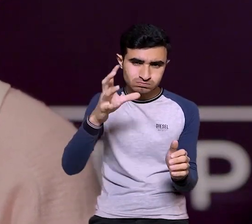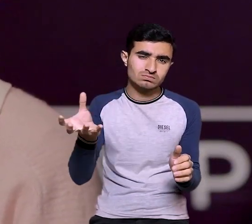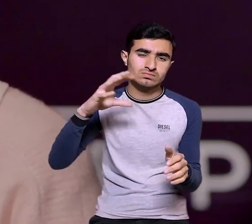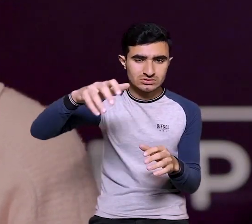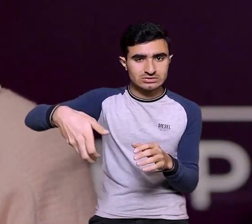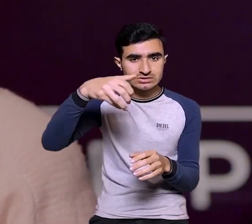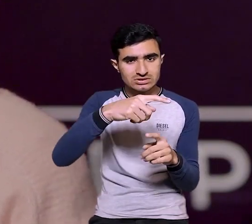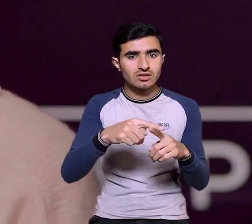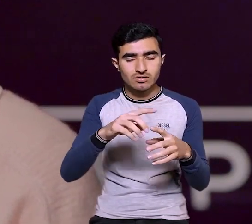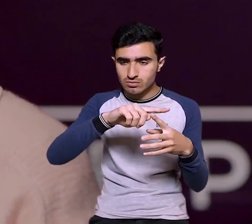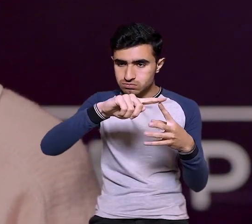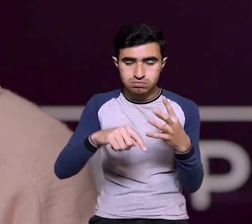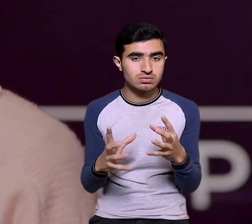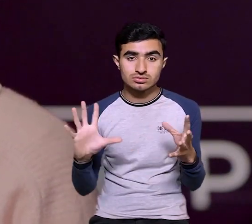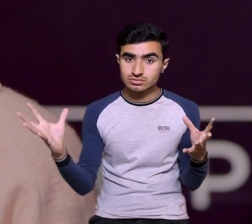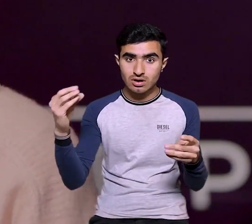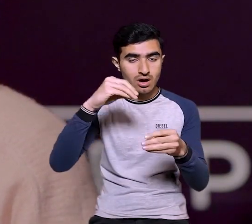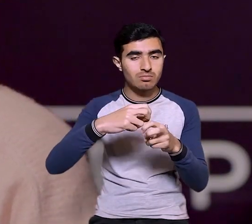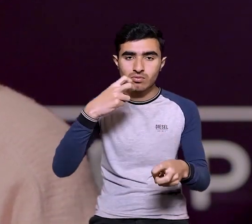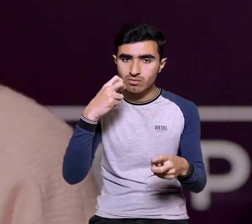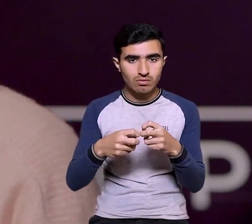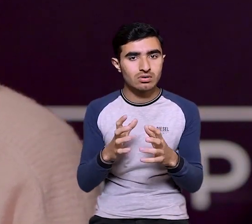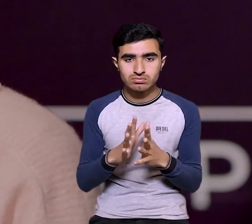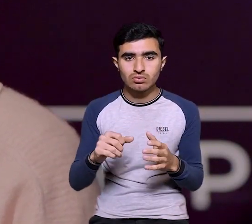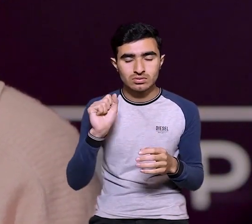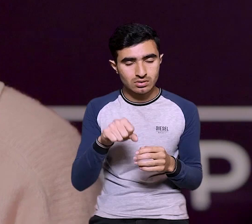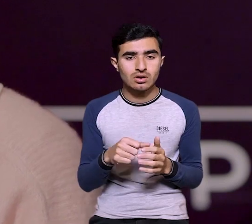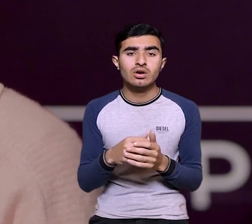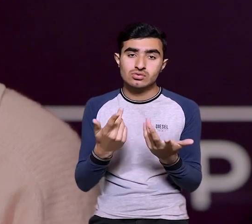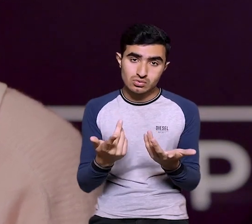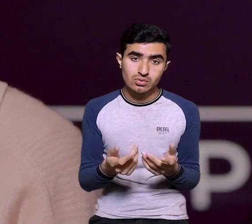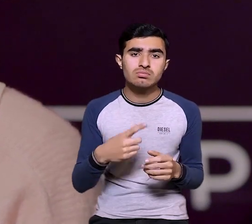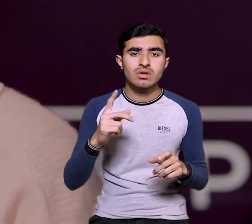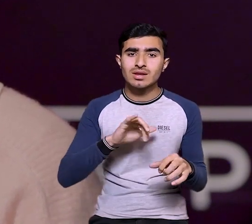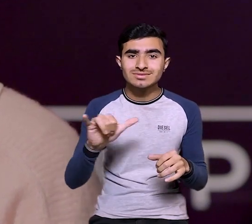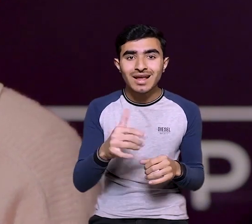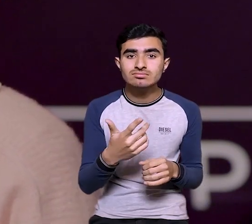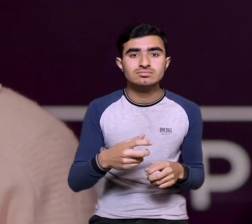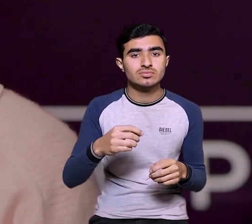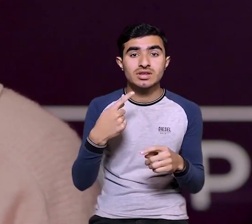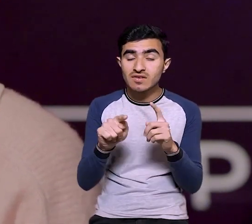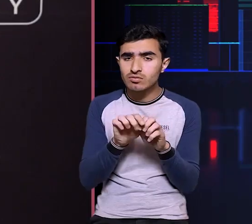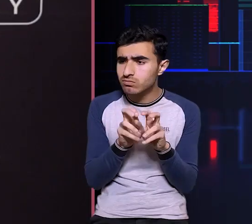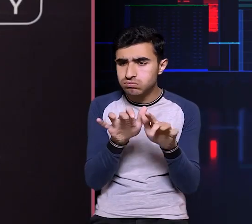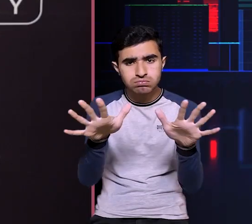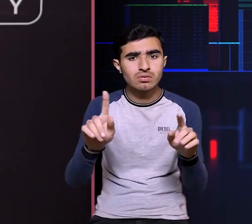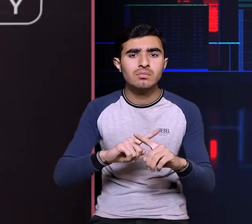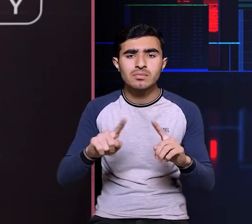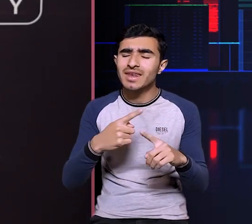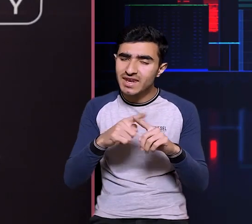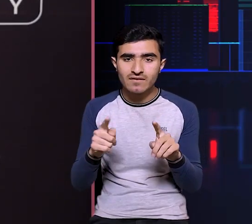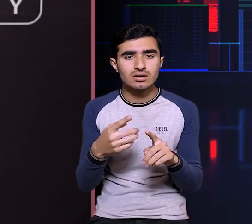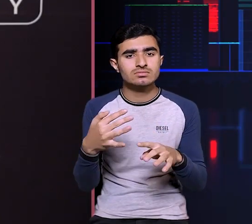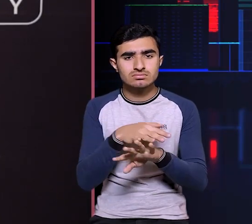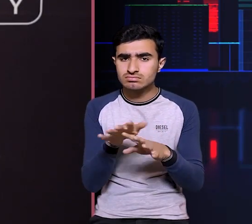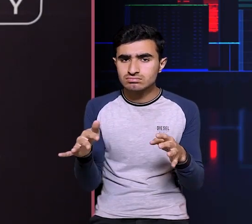ही कैटेगरी है लोगों की जिनके जो आपके अंडर आते हैं। सो दिस इज़ लाइक अ वेरी डाइवर्स सॉर्ट ऑफ पॉपुलेशन जिसके साथ आप डील करती